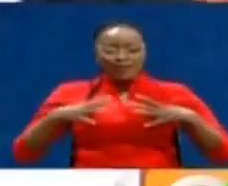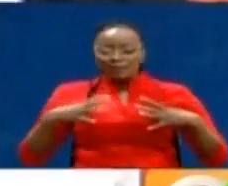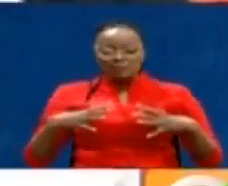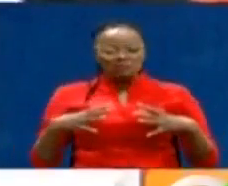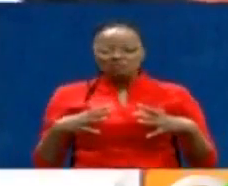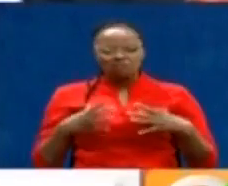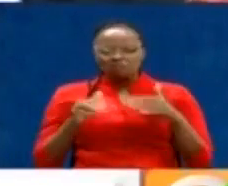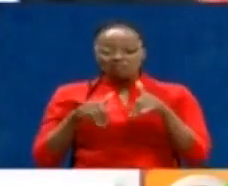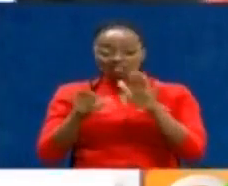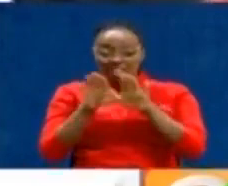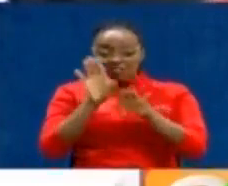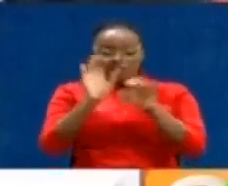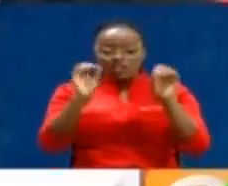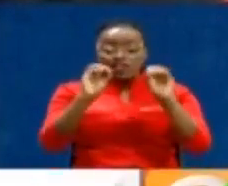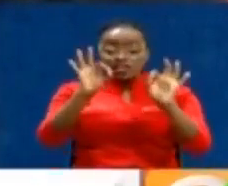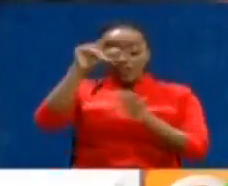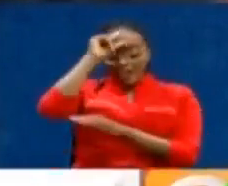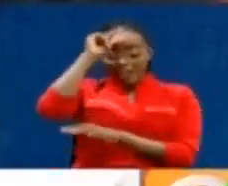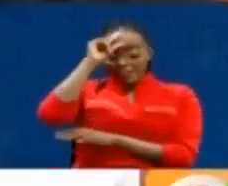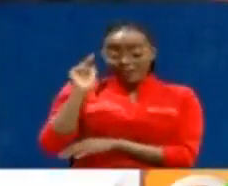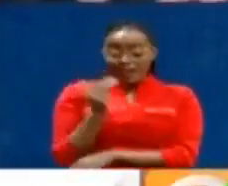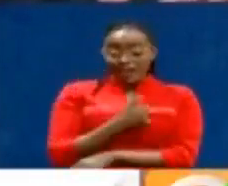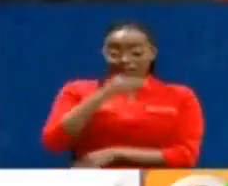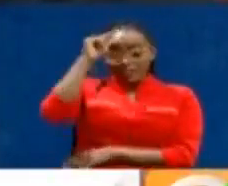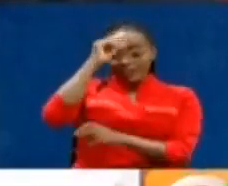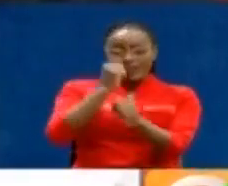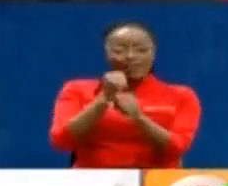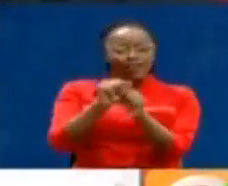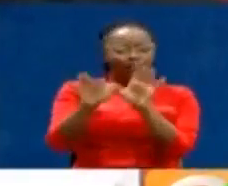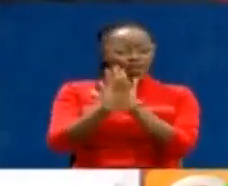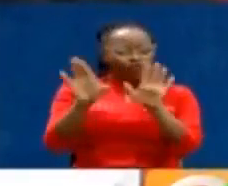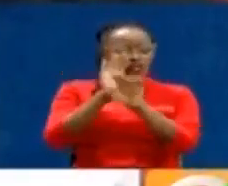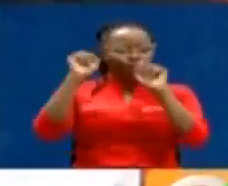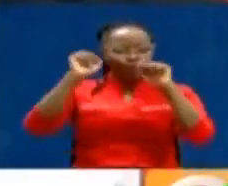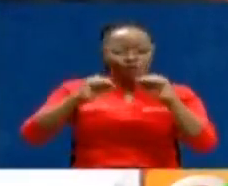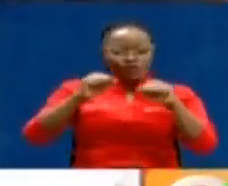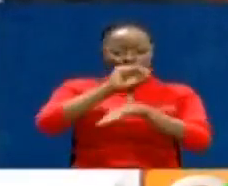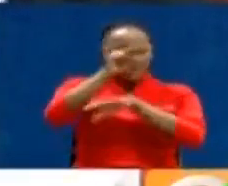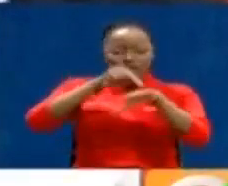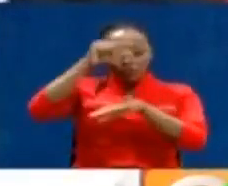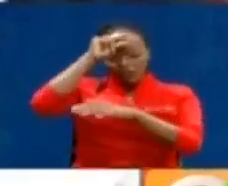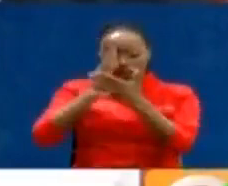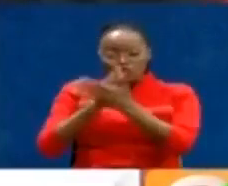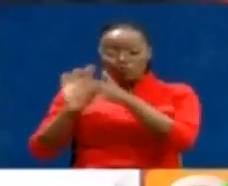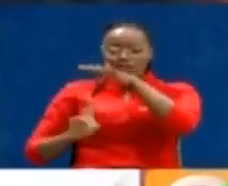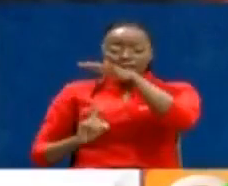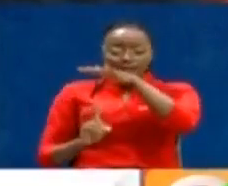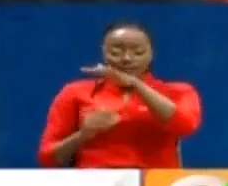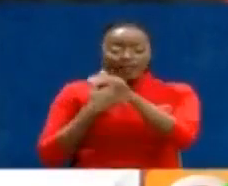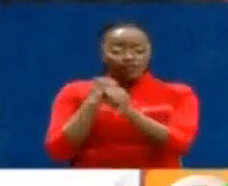kamili. Kama serikali tumefanya tuwezalo, serikali ya kitaifa kupitia waziri